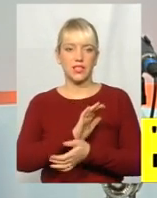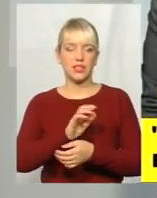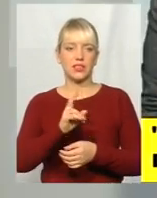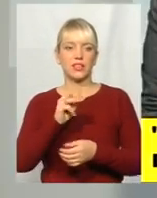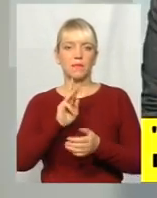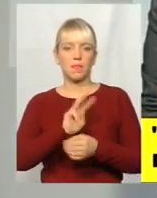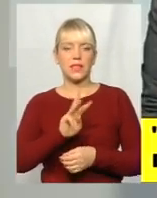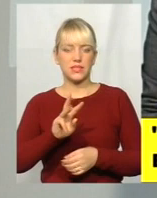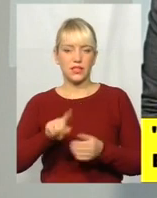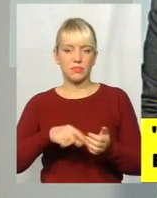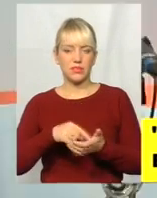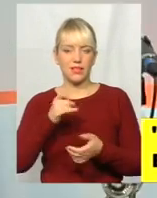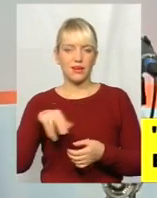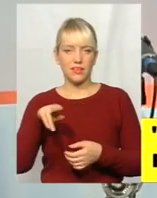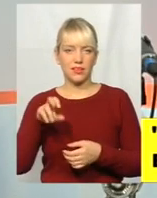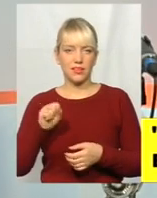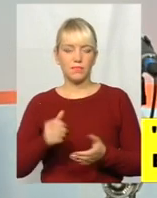сайті міської ради,